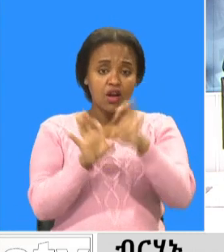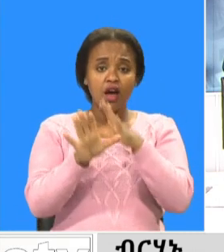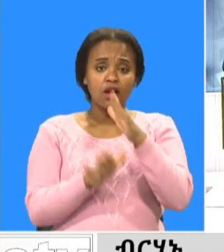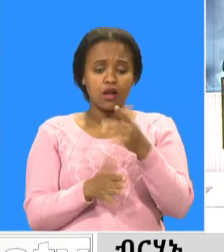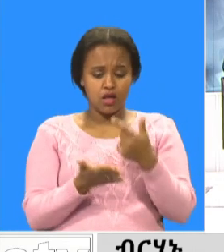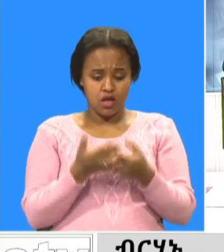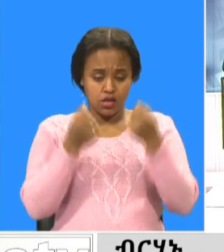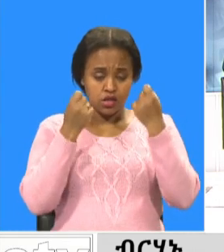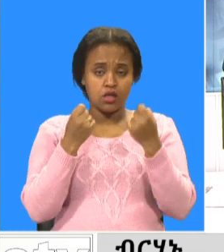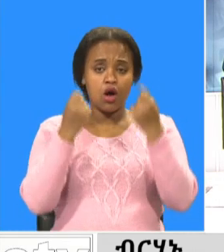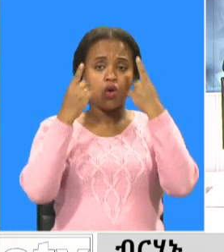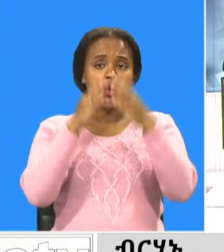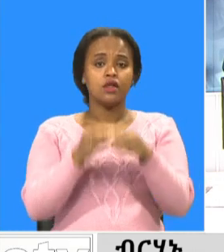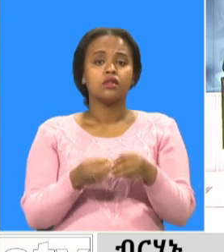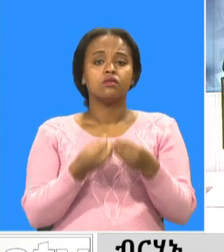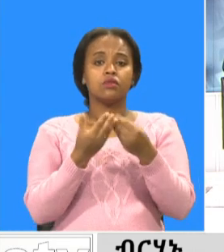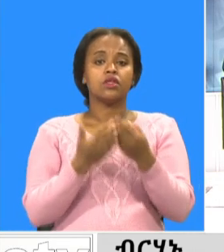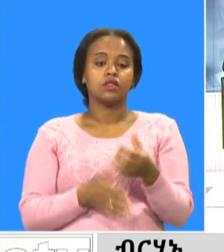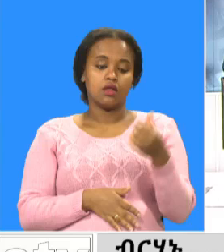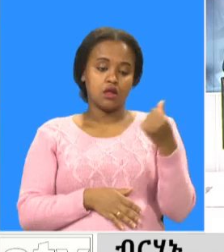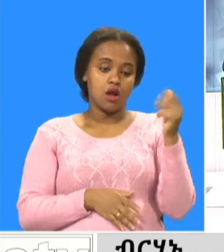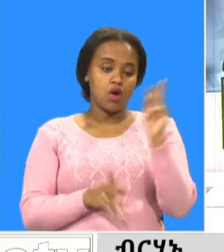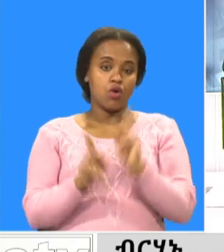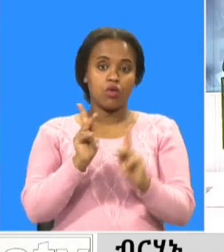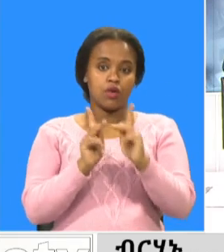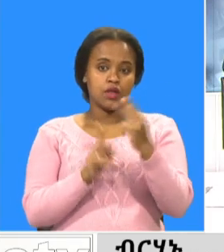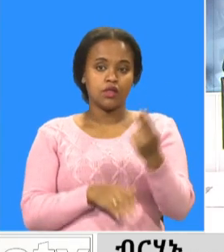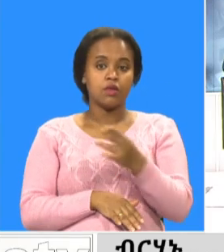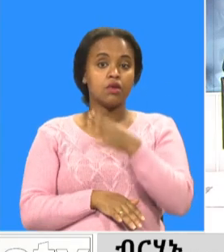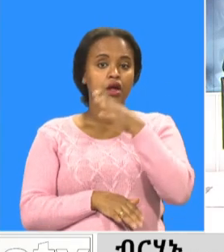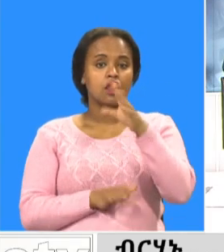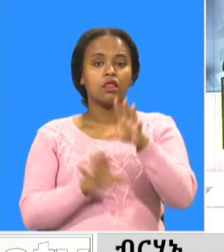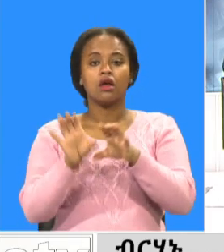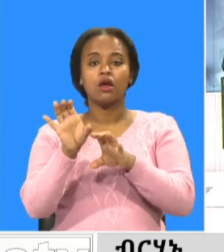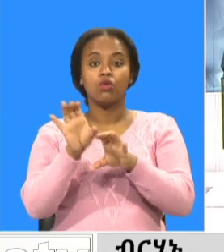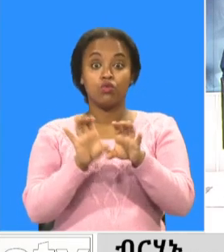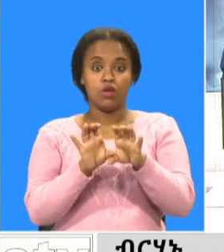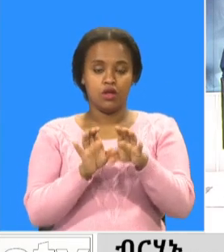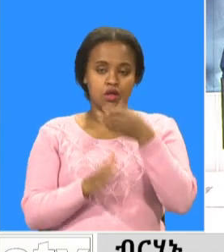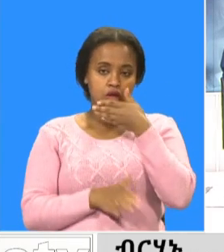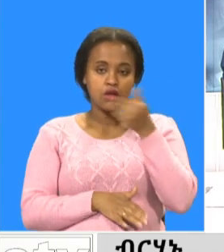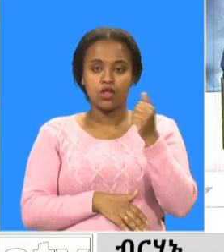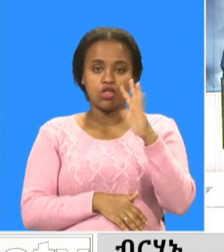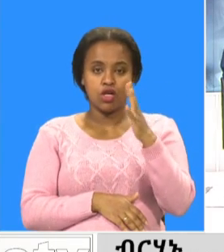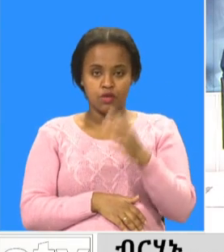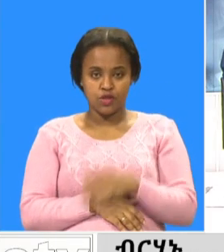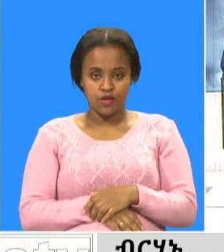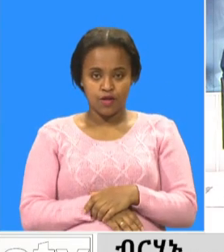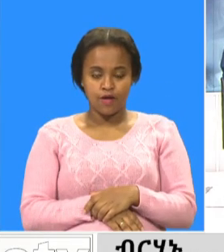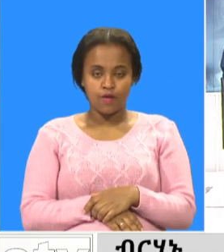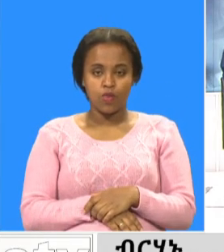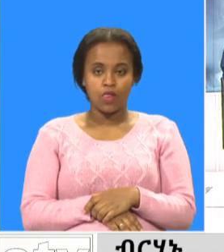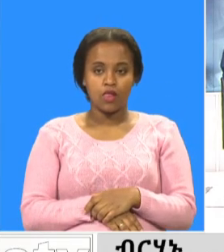ይሄ አዌርነስ ቢሰጥ ሌላው ህብረተሰቡ እንዳይጠቀም ቢደረግ የተሻለ ይመስለኛል።